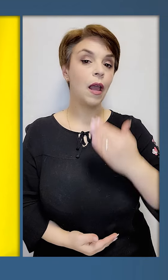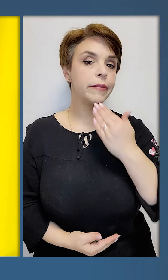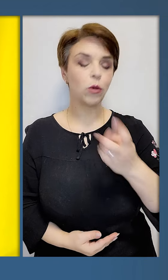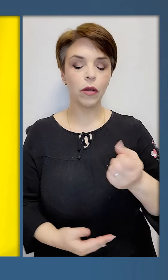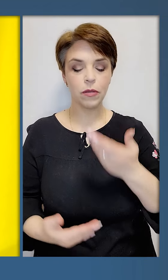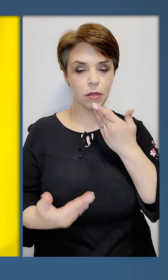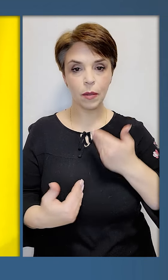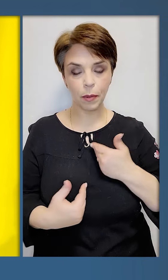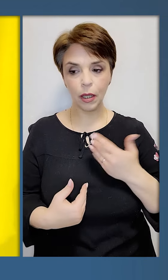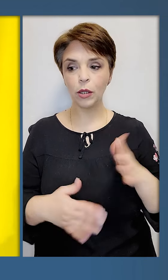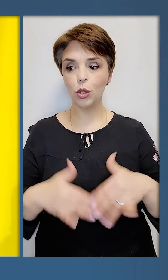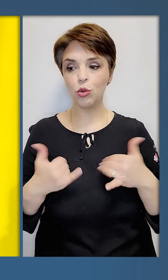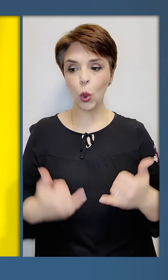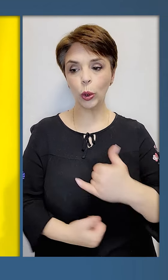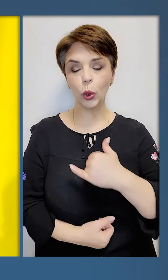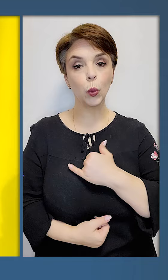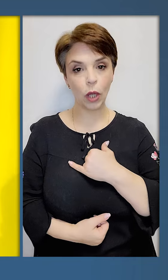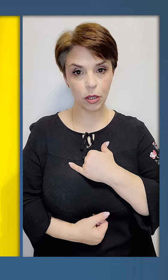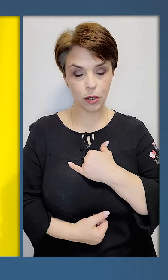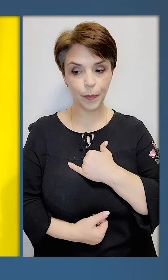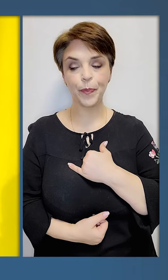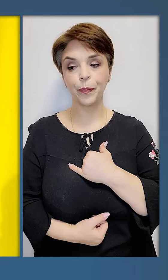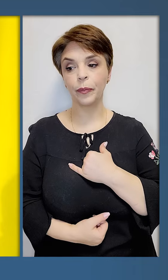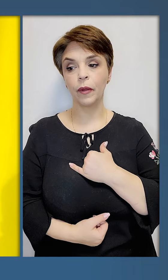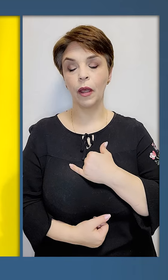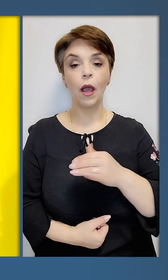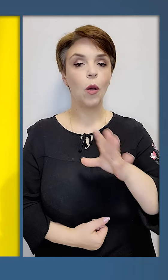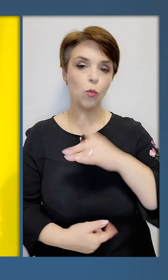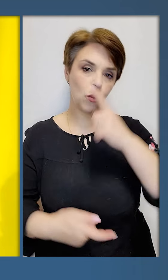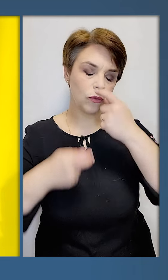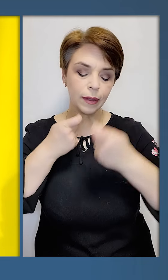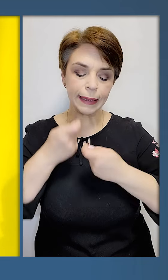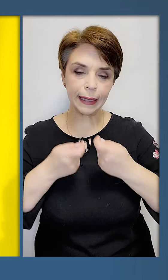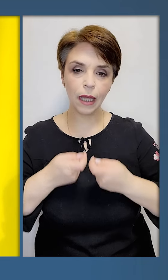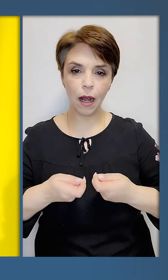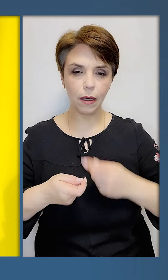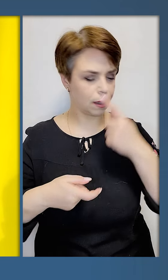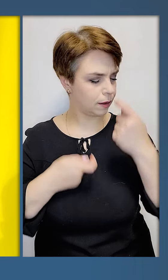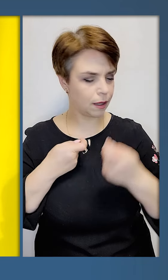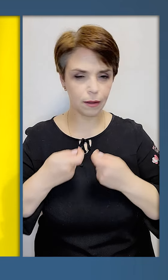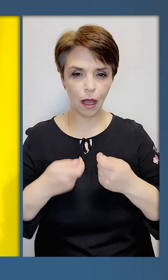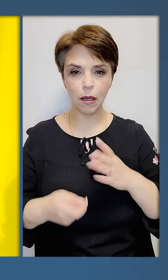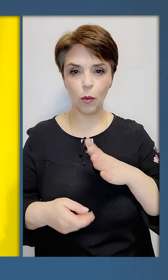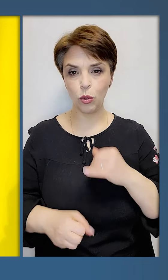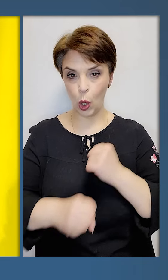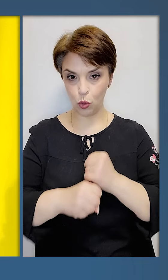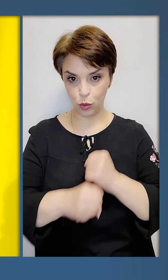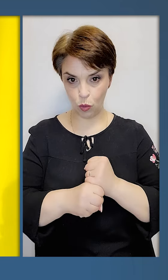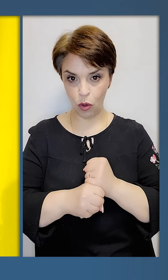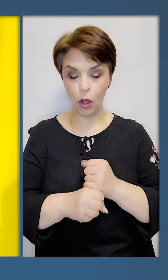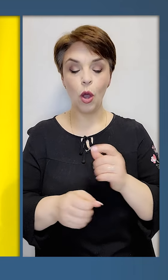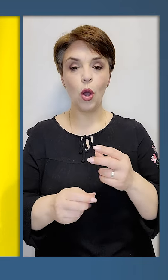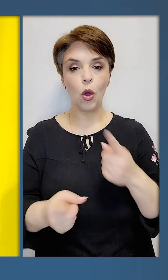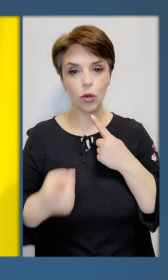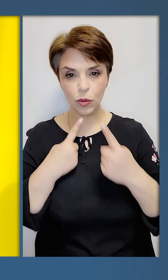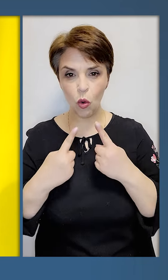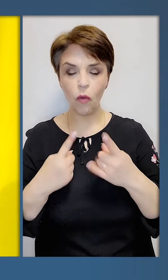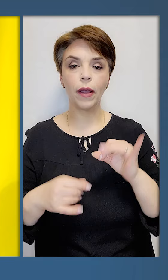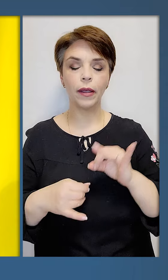Дякую вам за запитання. Сьогодні у нас був детальна була розмова, і